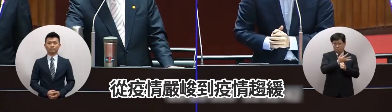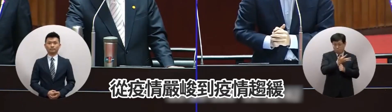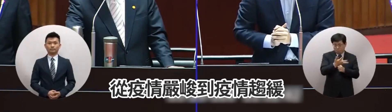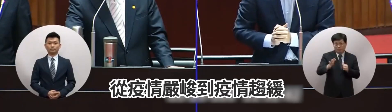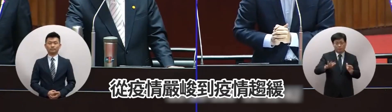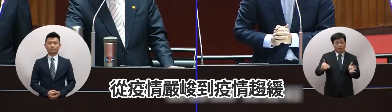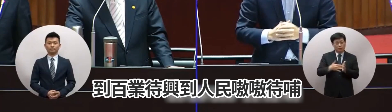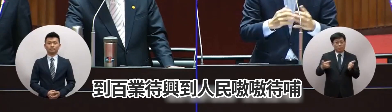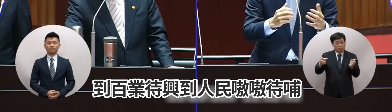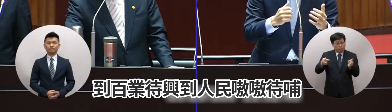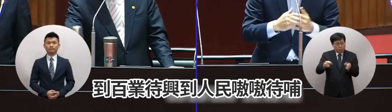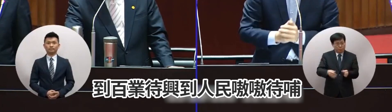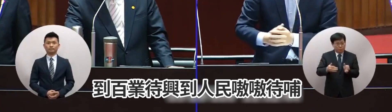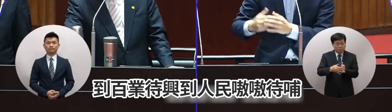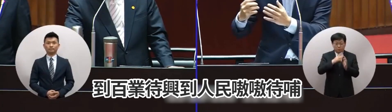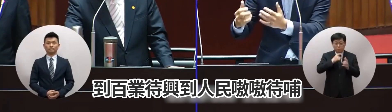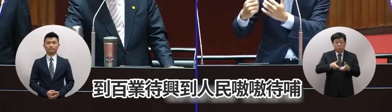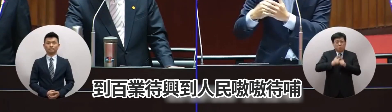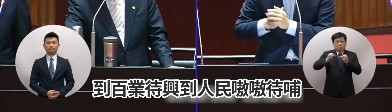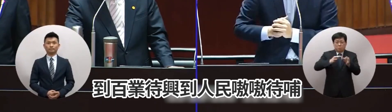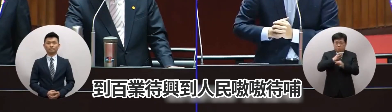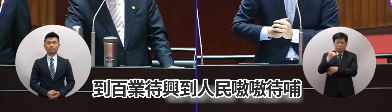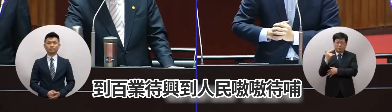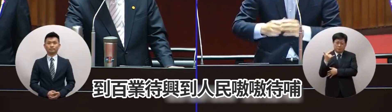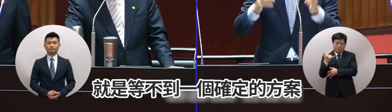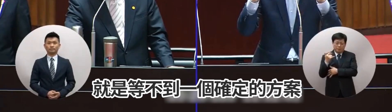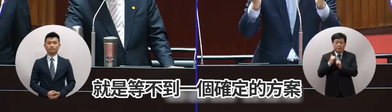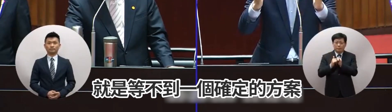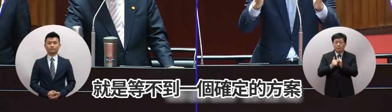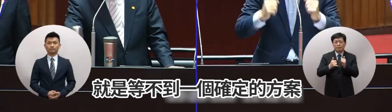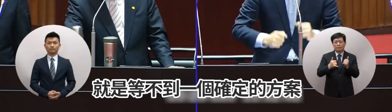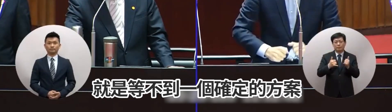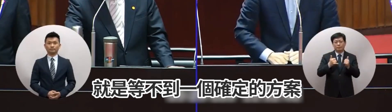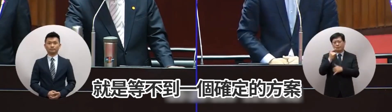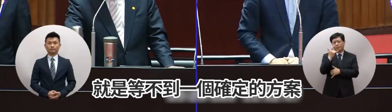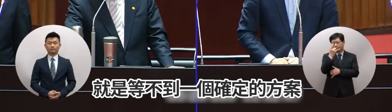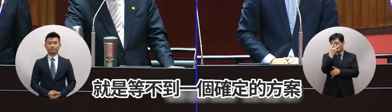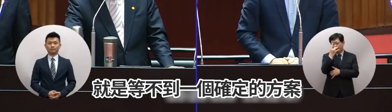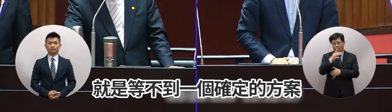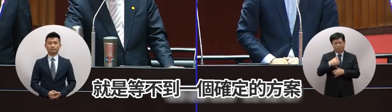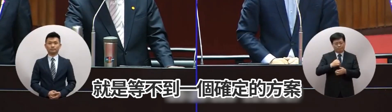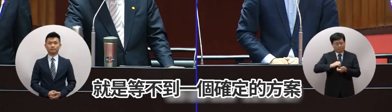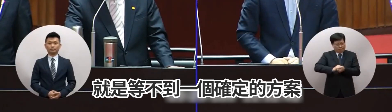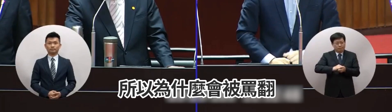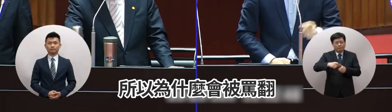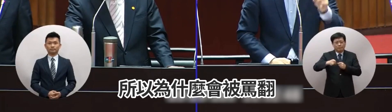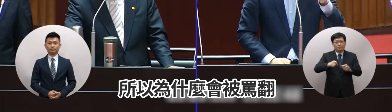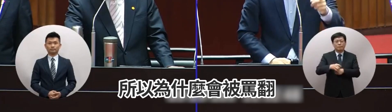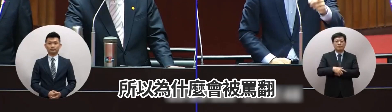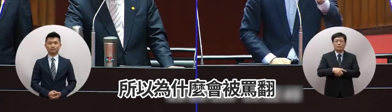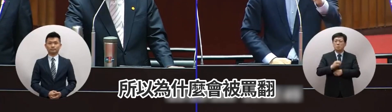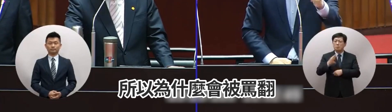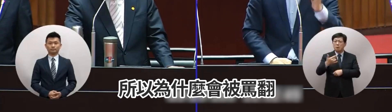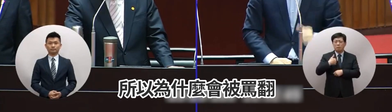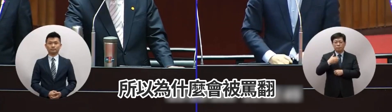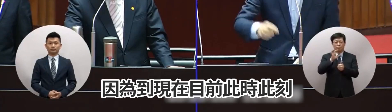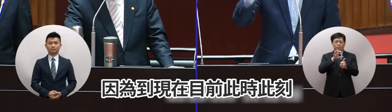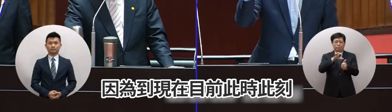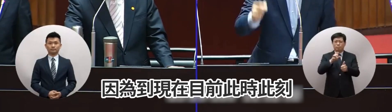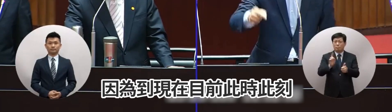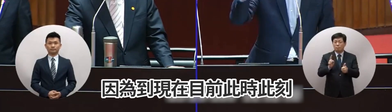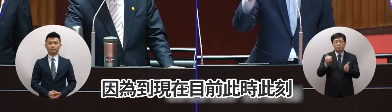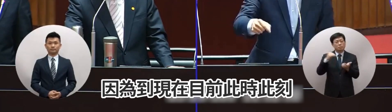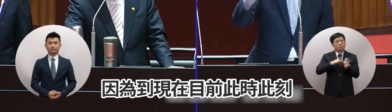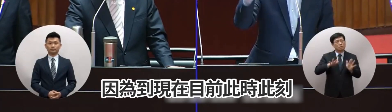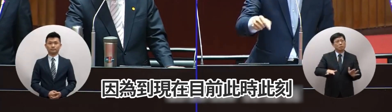趋缓到百业待兴到人民嗷嗷待哺，就是等不到一个确定的方案。所以为什么会被骂翻？因